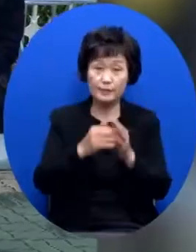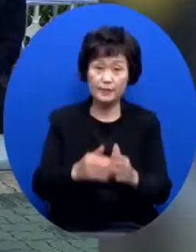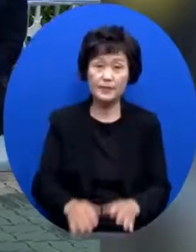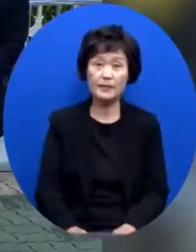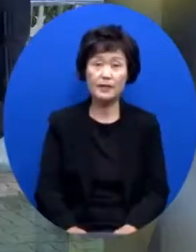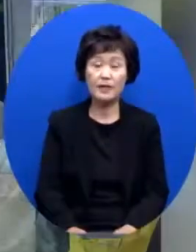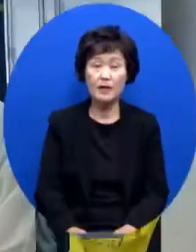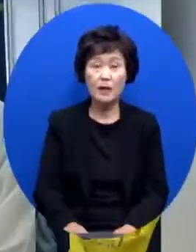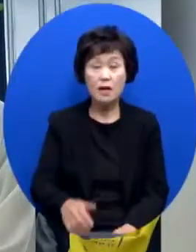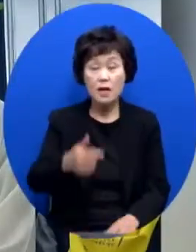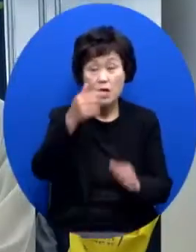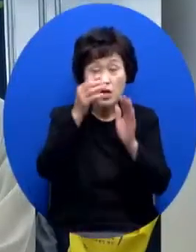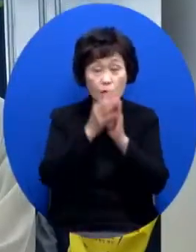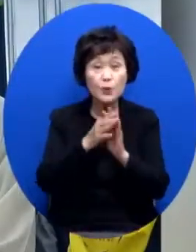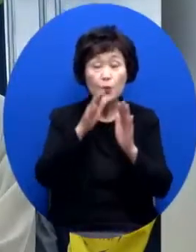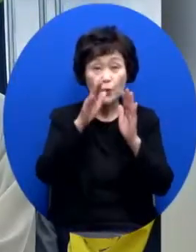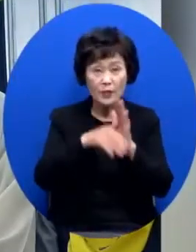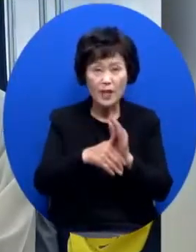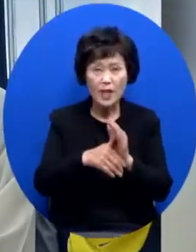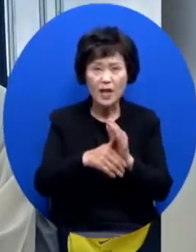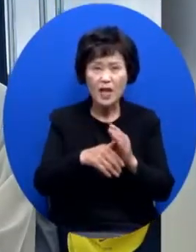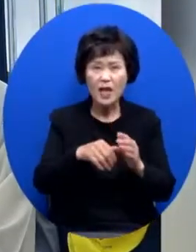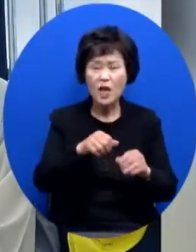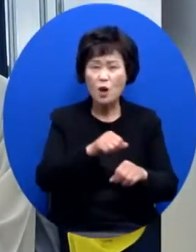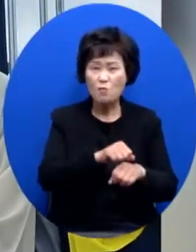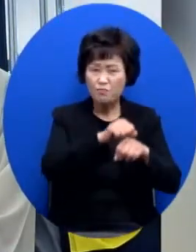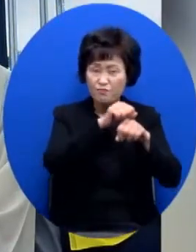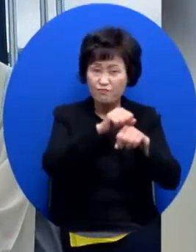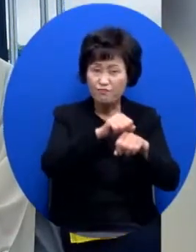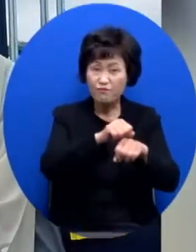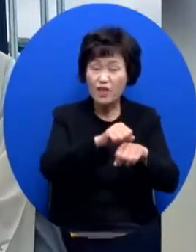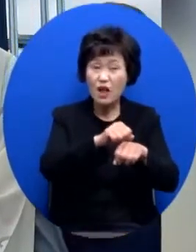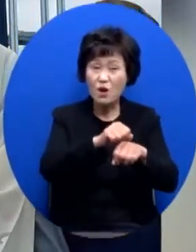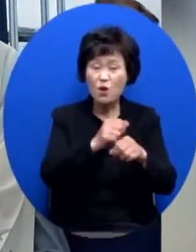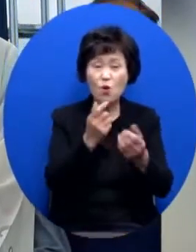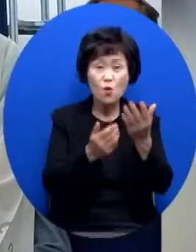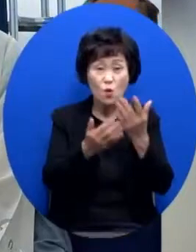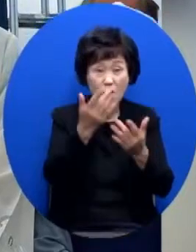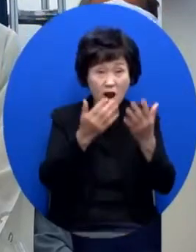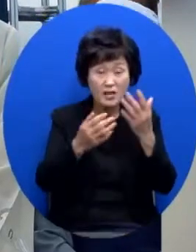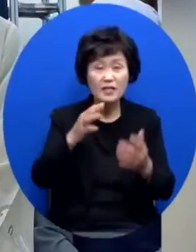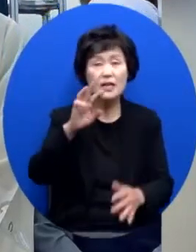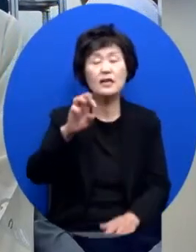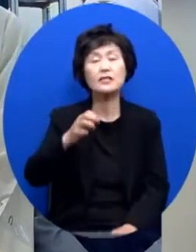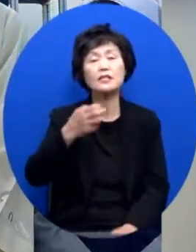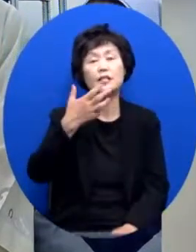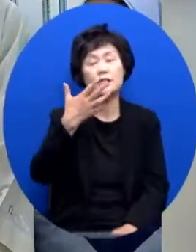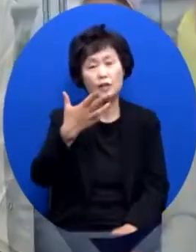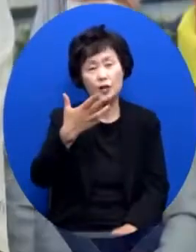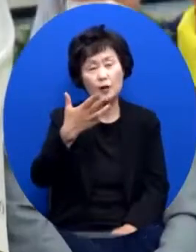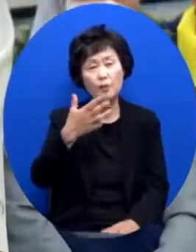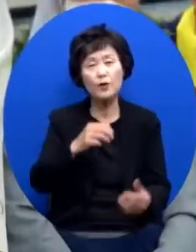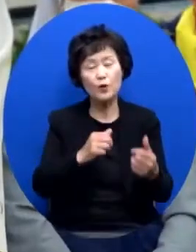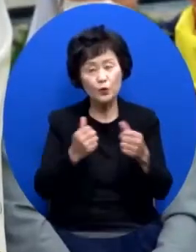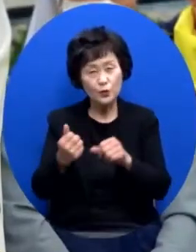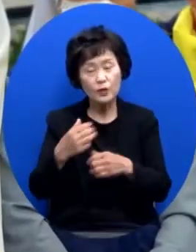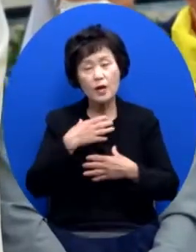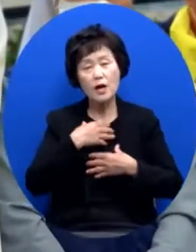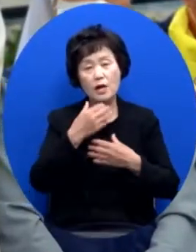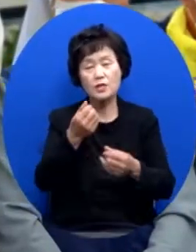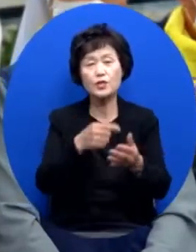위원장은 기도회에서 물류창고 화재 참사로 숨진 노동자 38명의 안식을 기본 하고 유가족들을